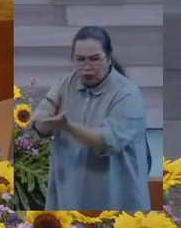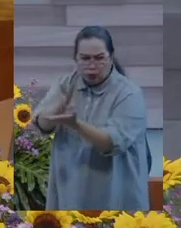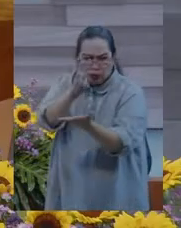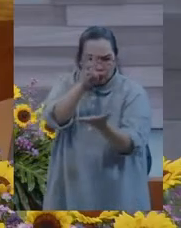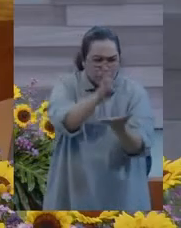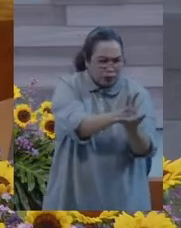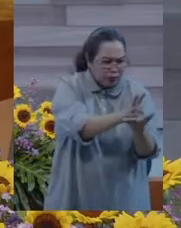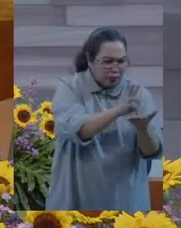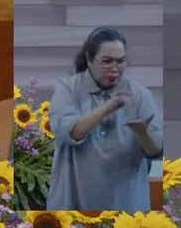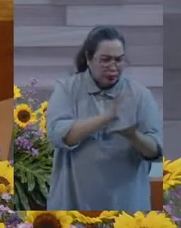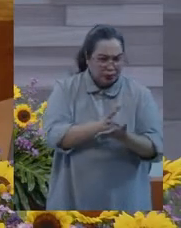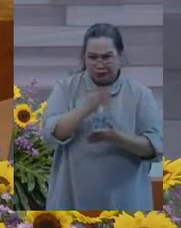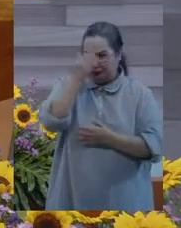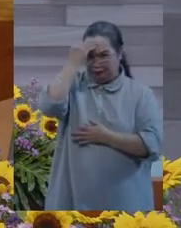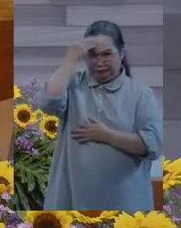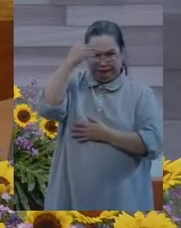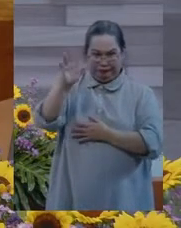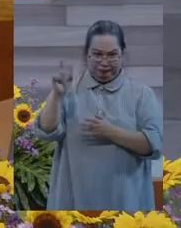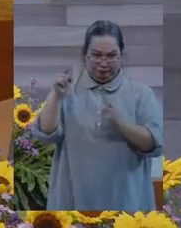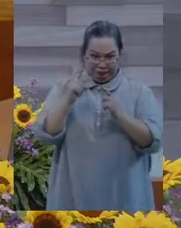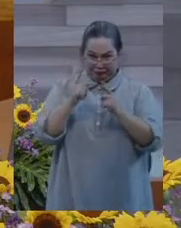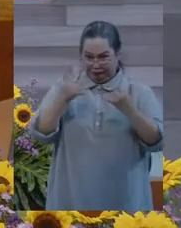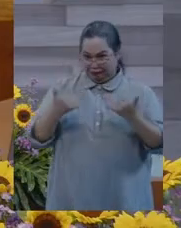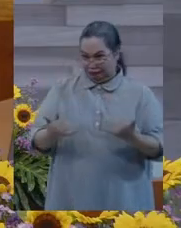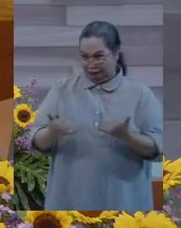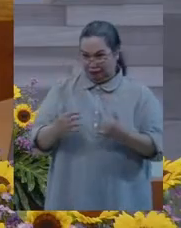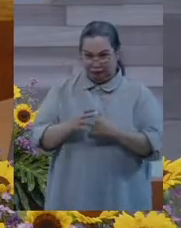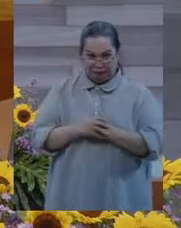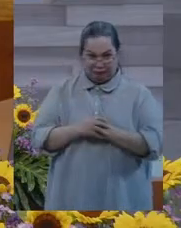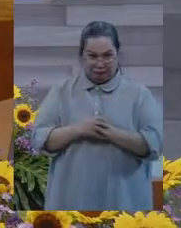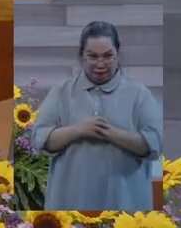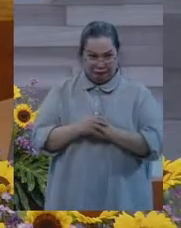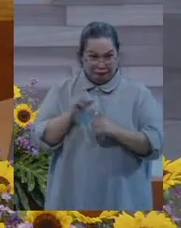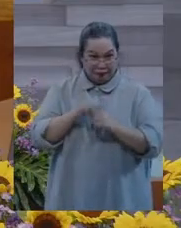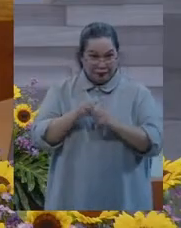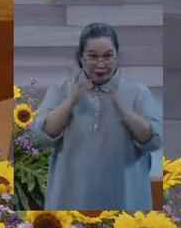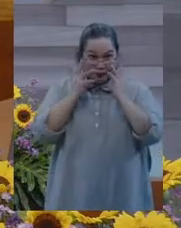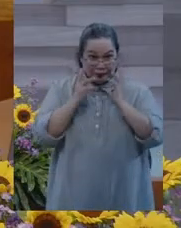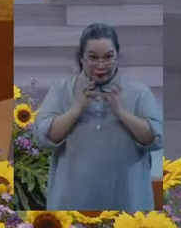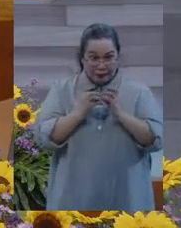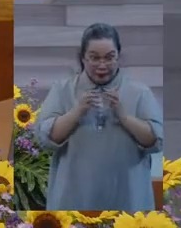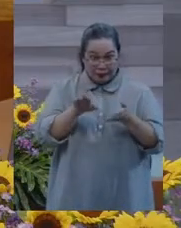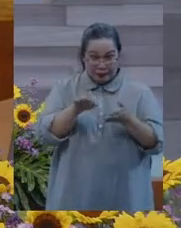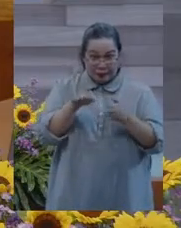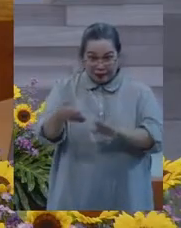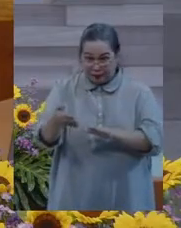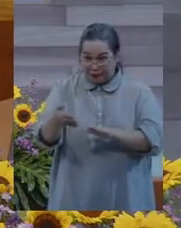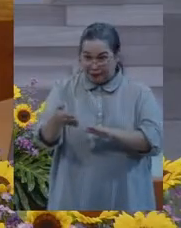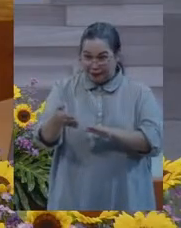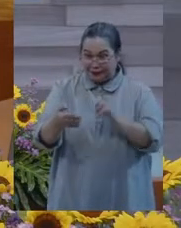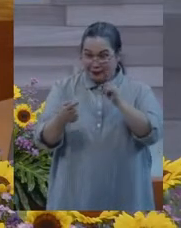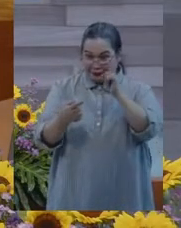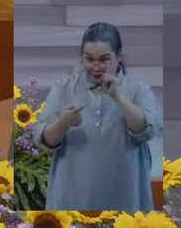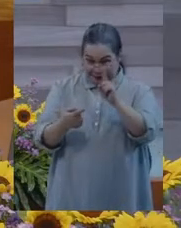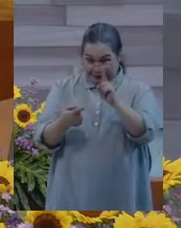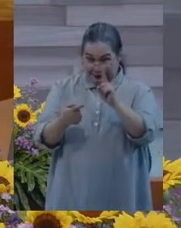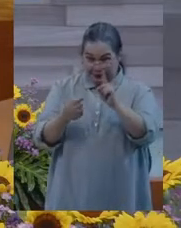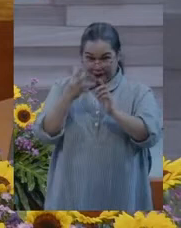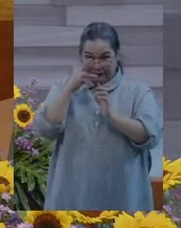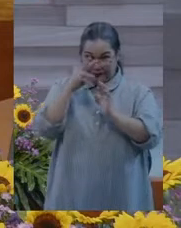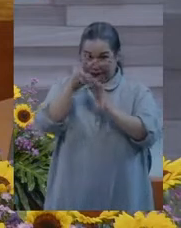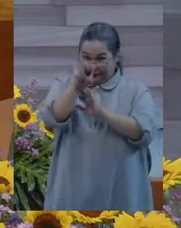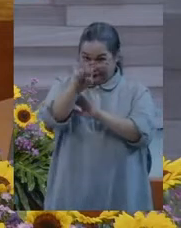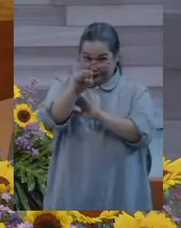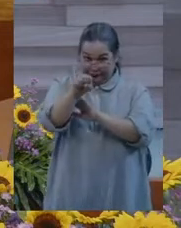day. So yun lang pong record natin ng kanyang pagkamatay. Ang tanging saksi